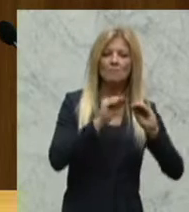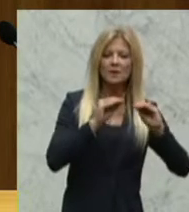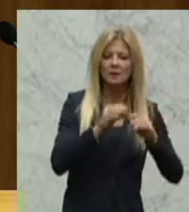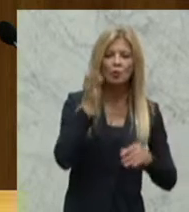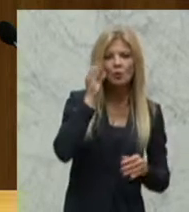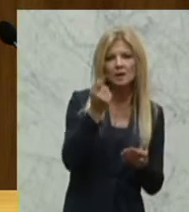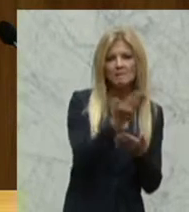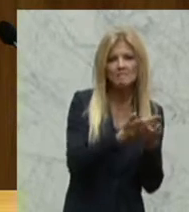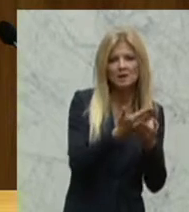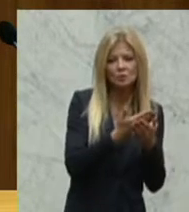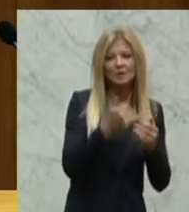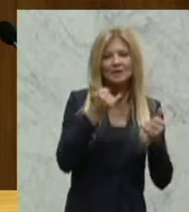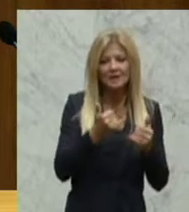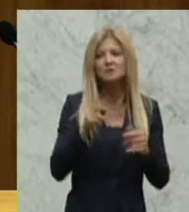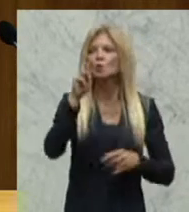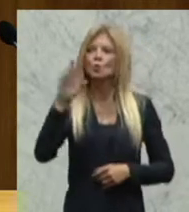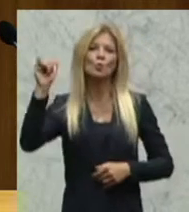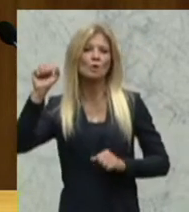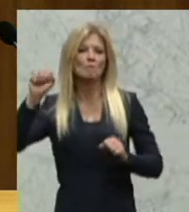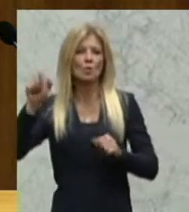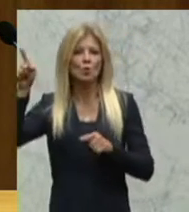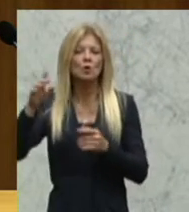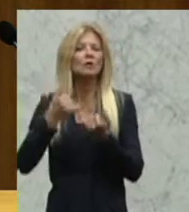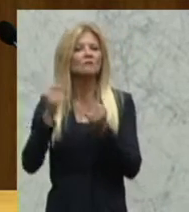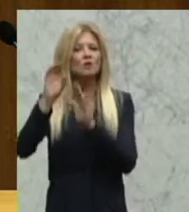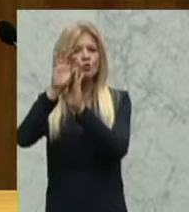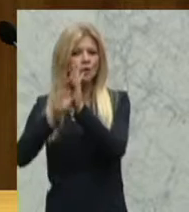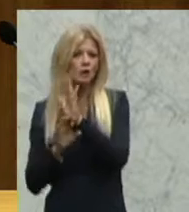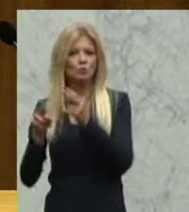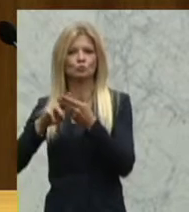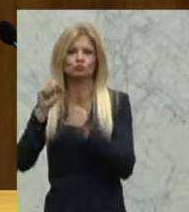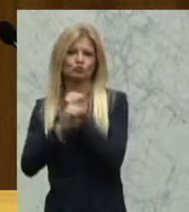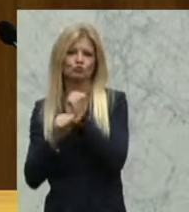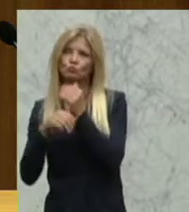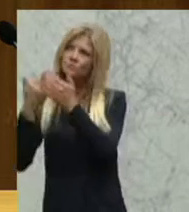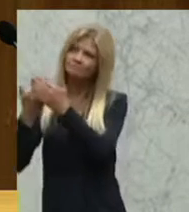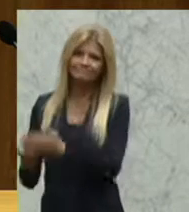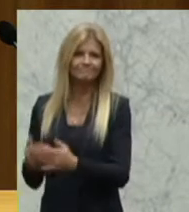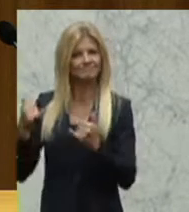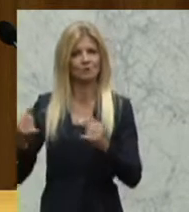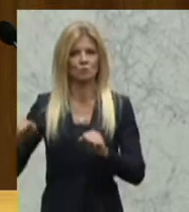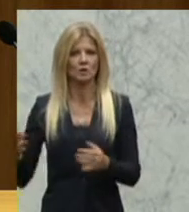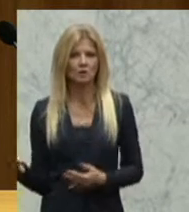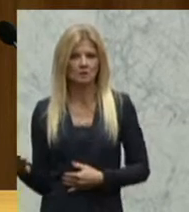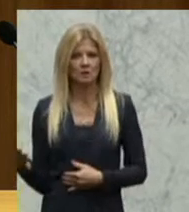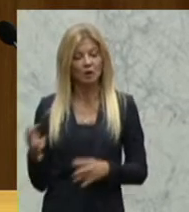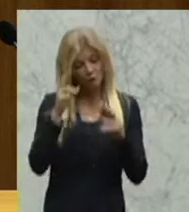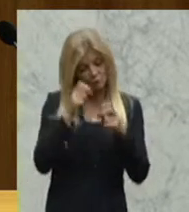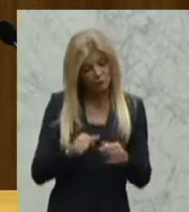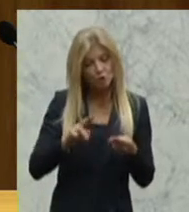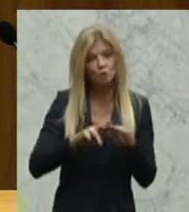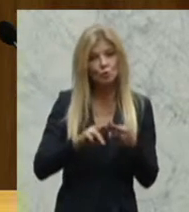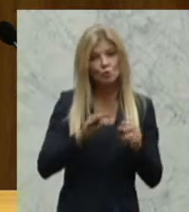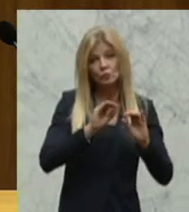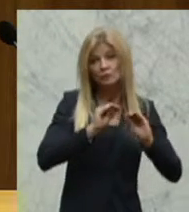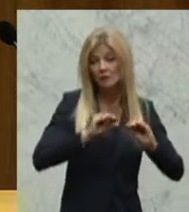wo jetzt auf Universitäten es möglich ist, Curricula und Studien anzubieten. Die Forschung und Lehre müssen natürlich in diesem Bereich Hand